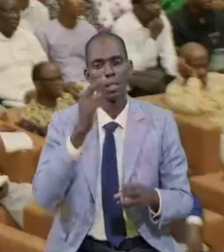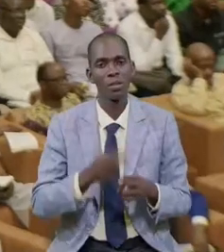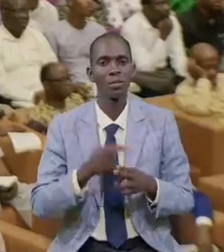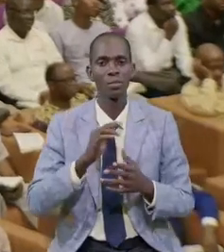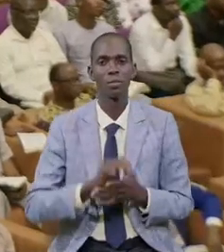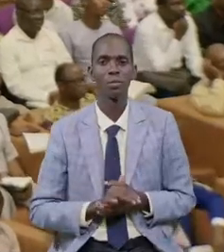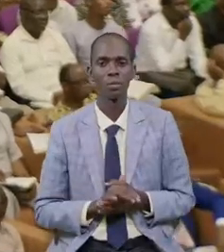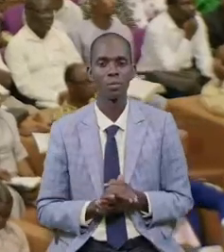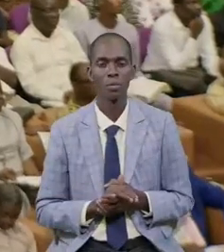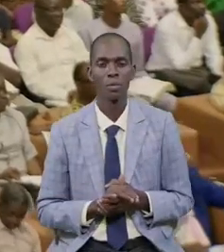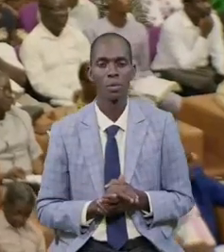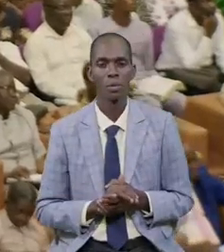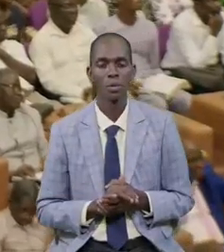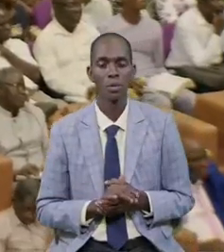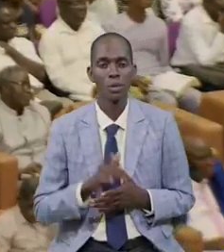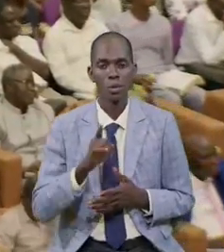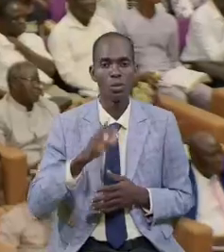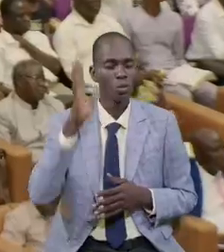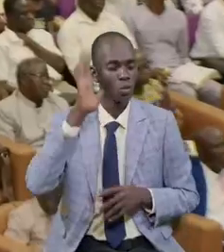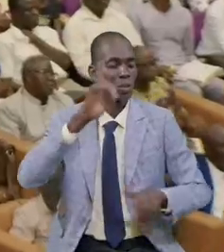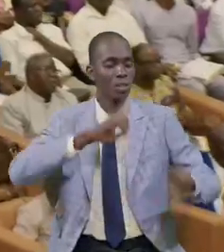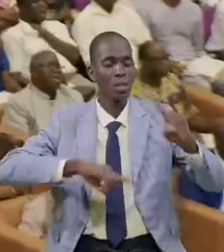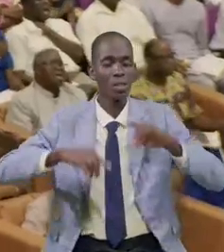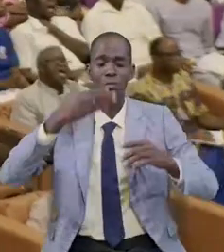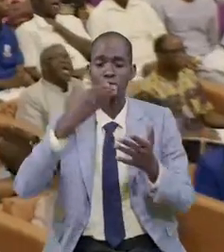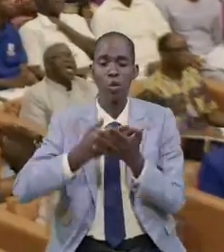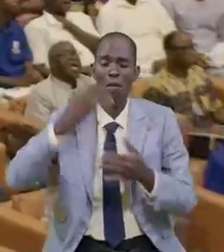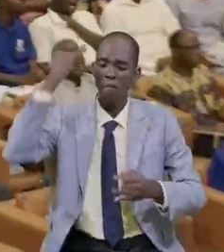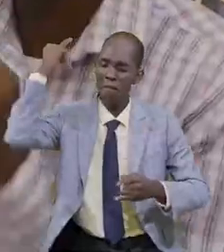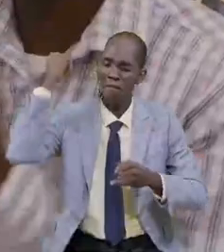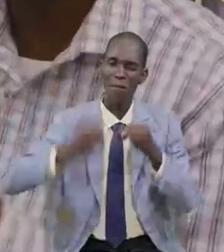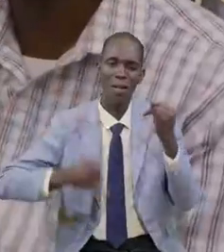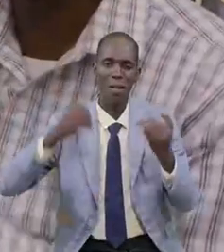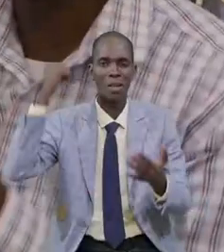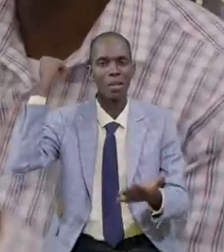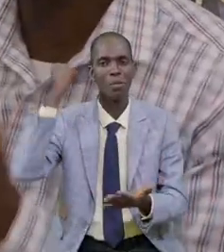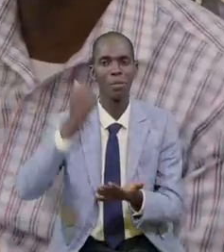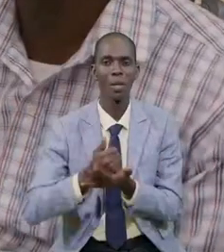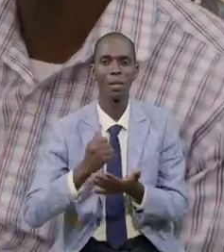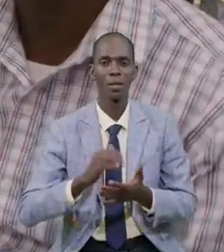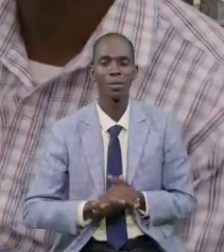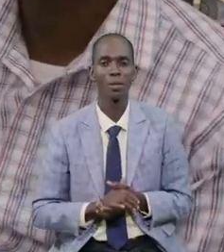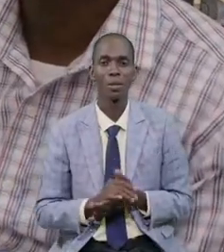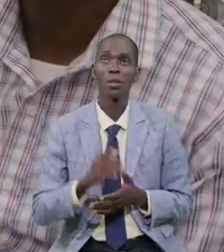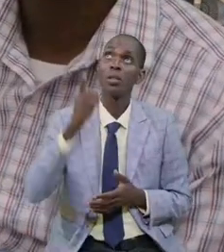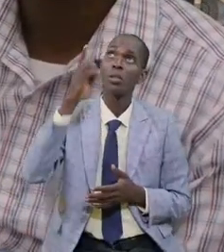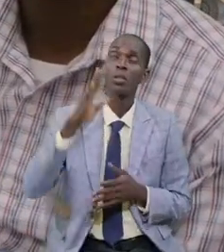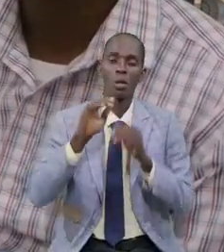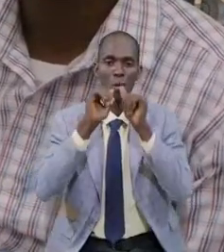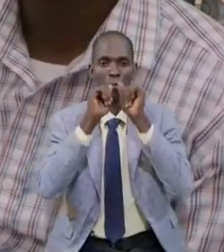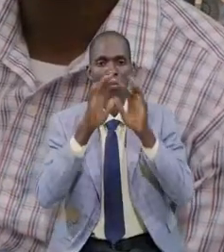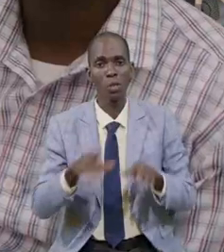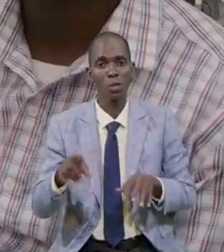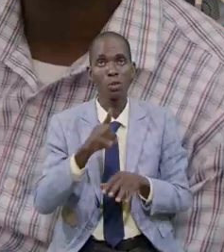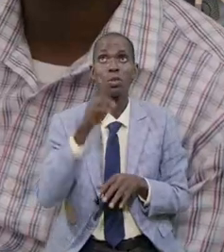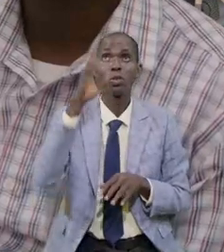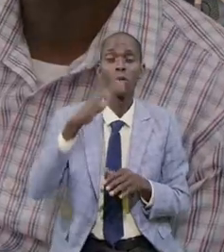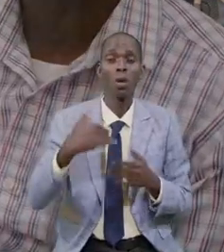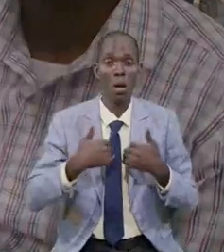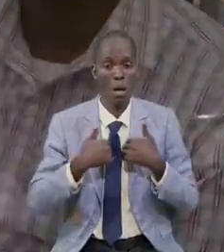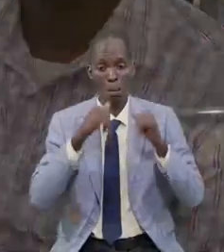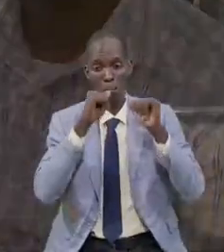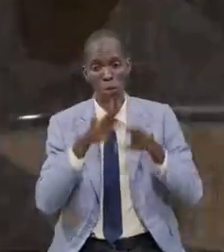aucune de nos vies au nom de Jésus. Donne-moi un grand amen. Dieu vous bénisse. Dieu vous a béni.